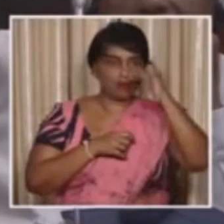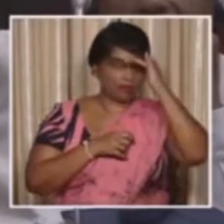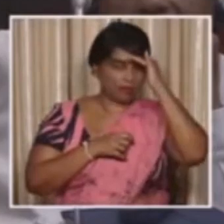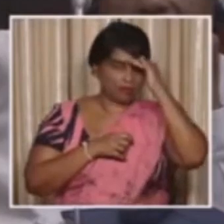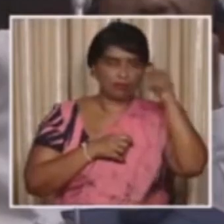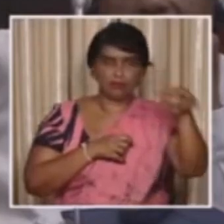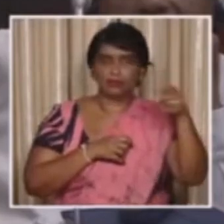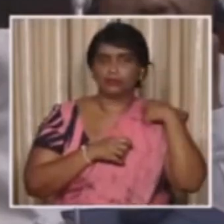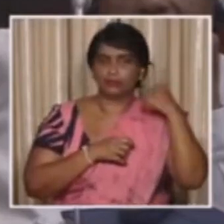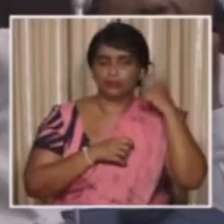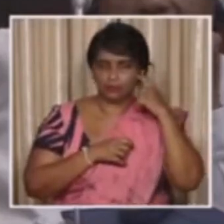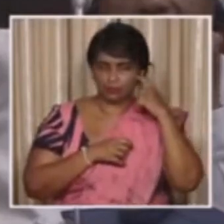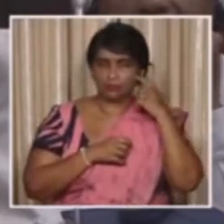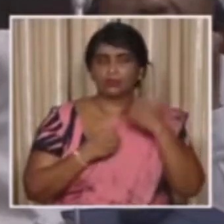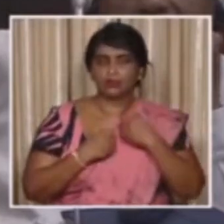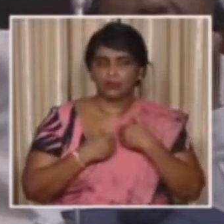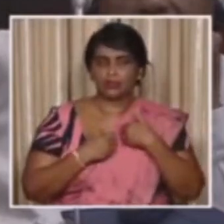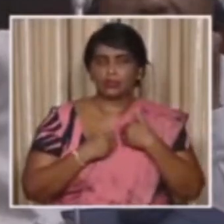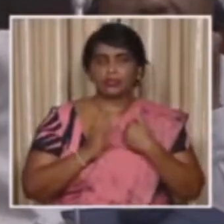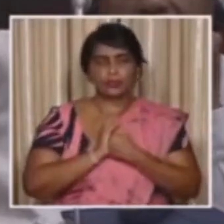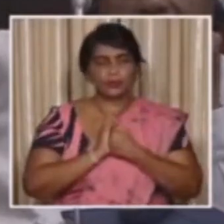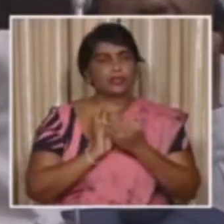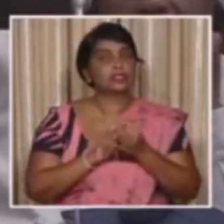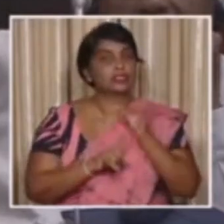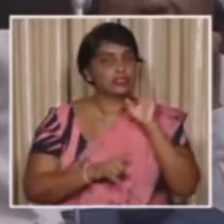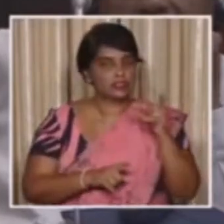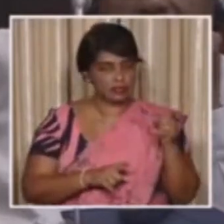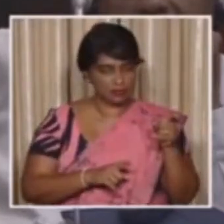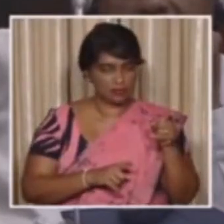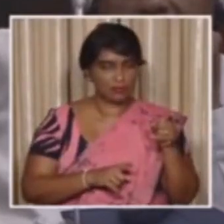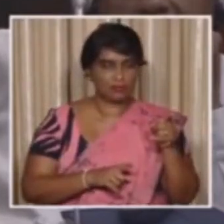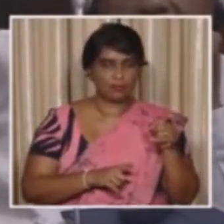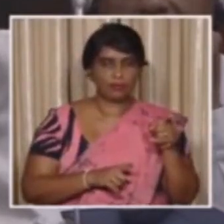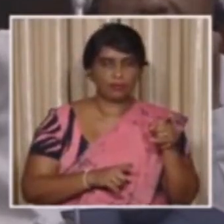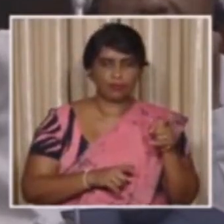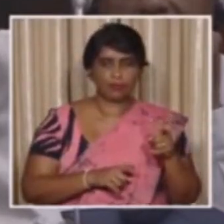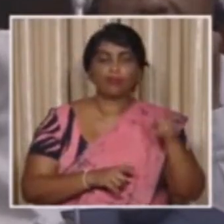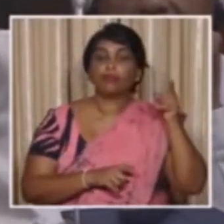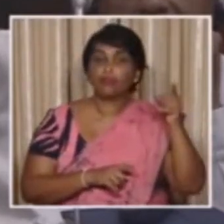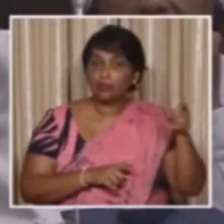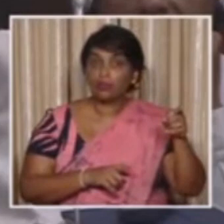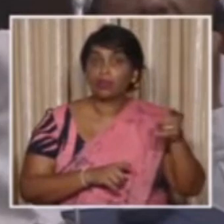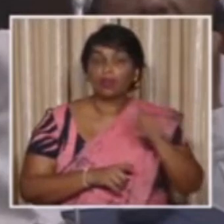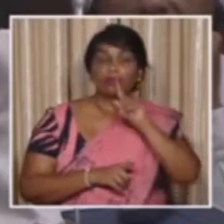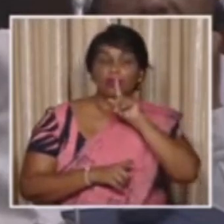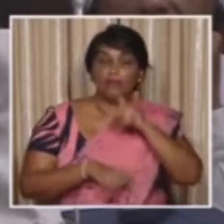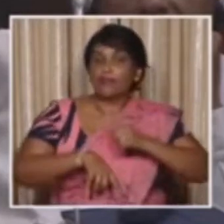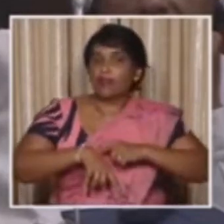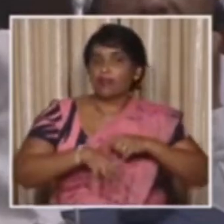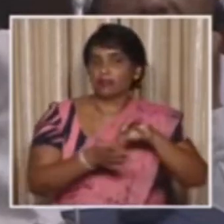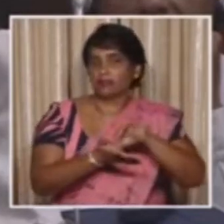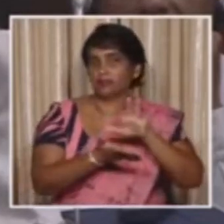දන්නා තරමට අපි හිටපු ගරු ජනාධිපතිතුමා ඉතින් එතුමා තමයි නියම කරන්න වෙලාව